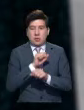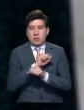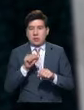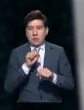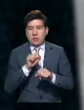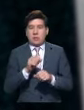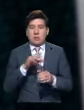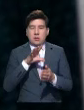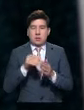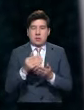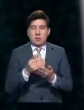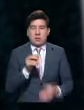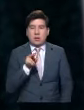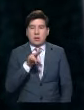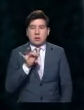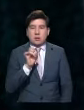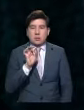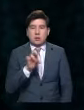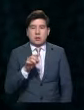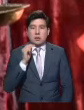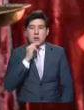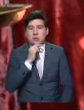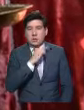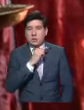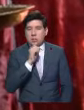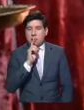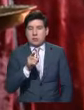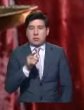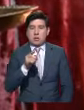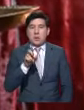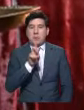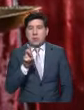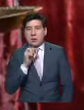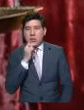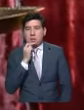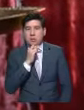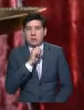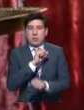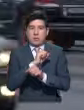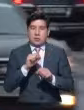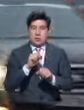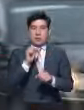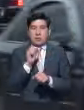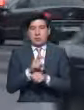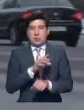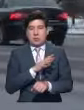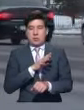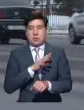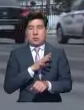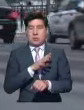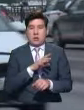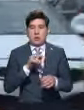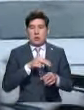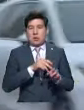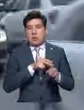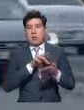жатыр. Адраспанды пайдалануға Ресей ғана емес, сонымен бірге Беларусь елде тыйым салған. Сондықтан көршілес мемлекеттерге сапарға шығып,